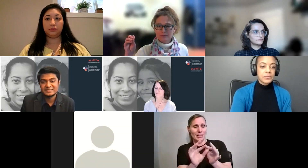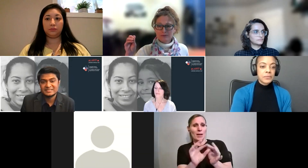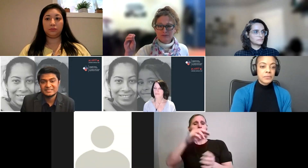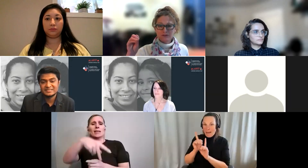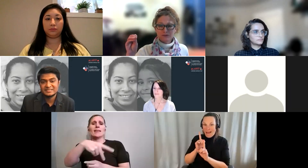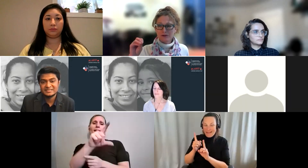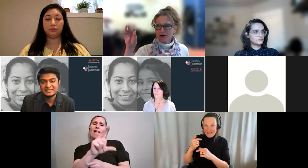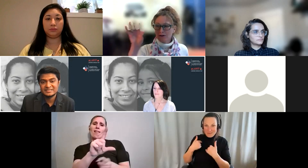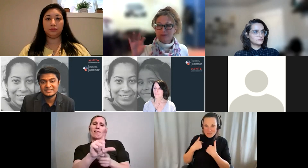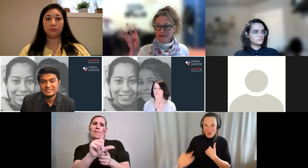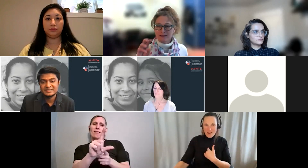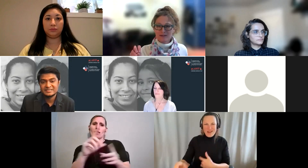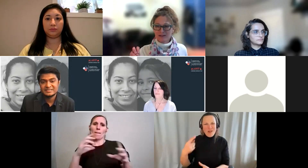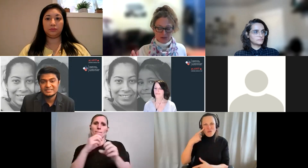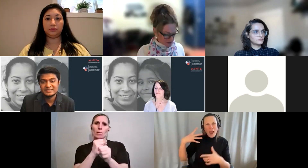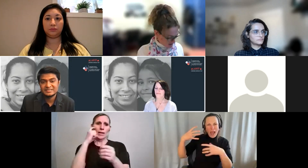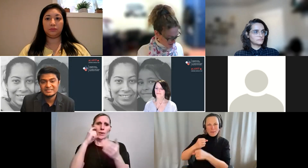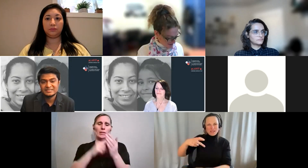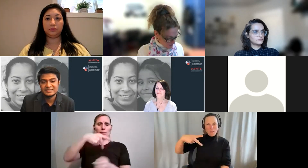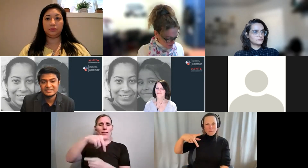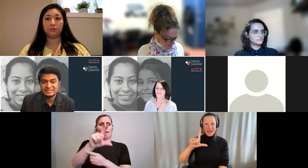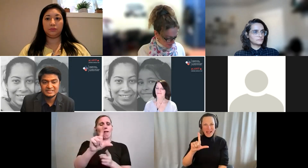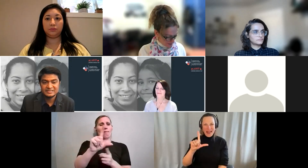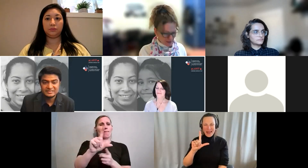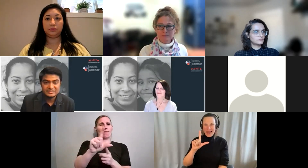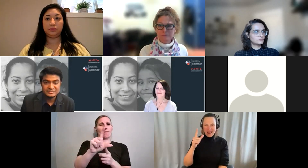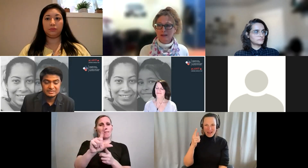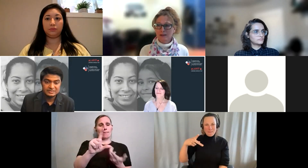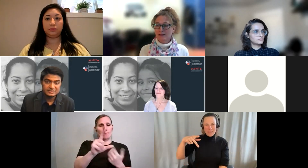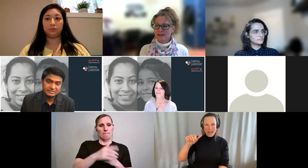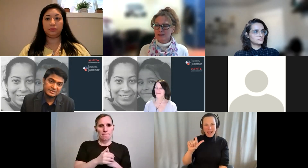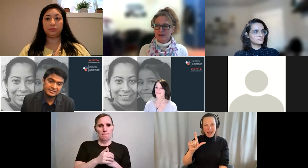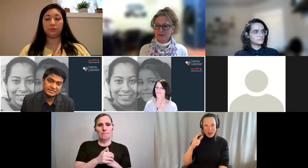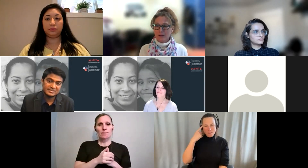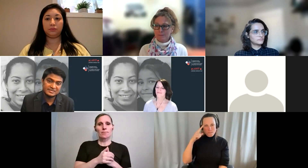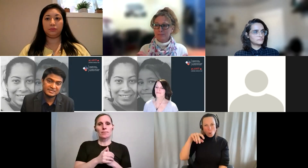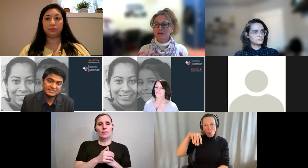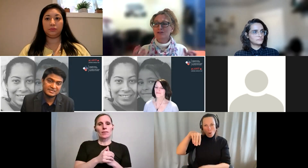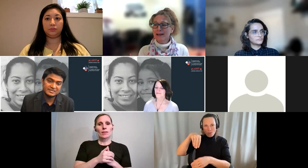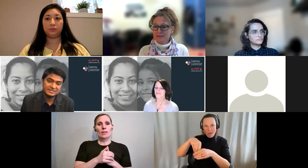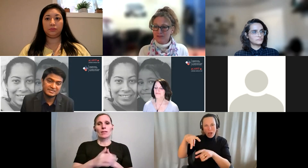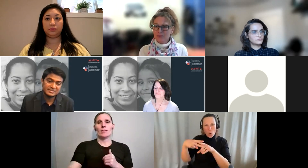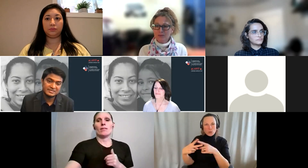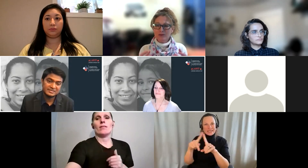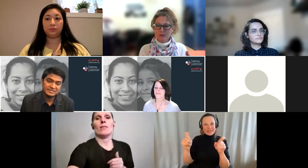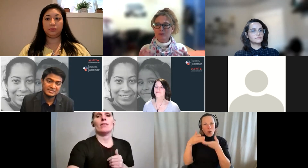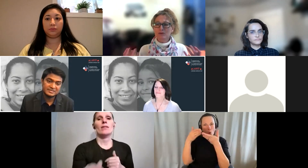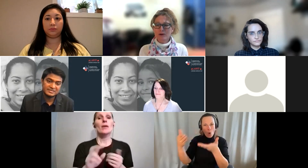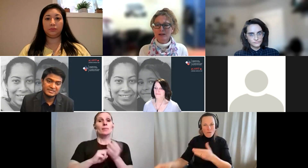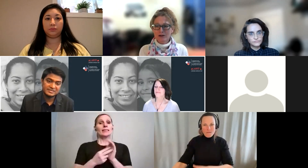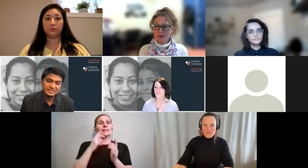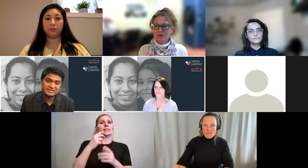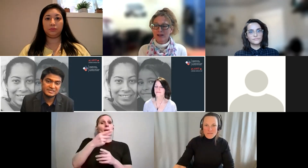est arrivé pour tous ces items dans la trousse d'outils. L'idée de diriger